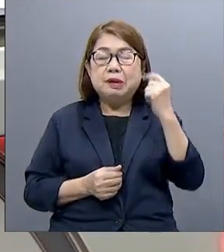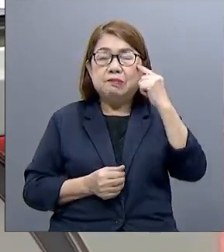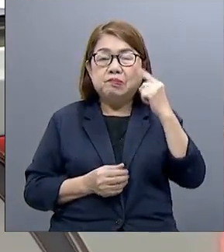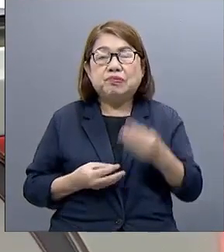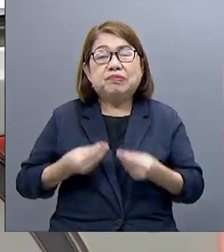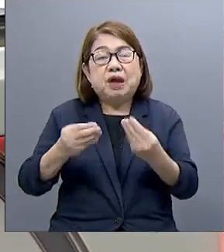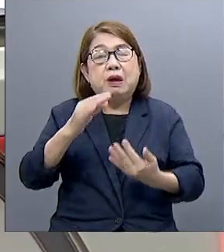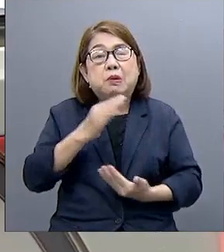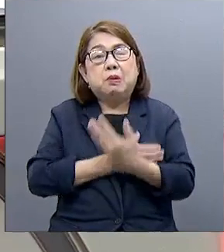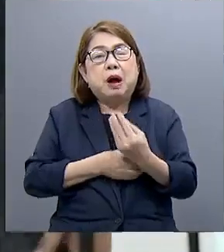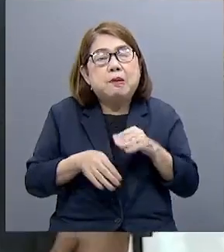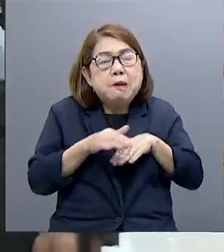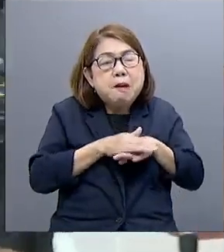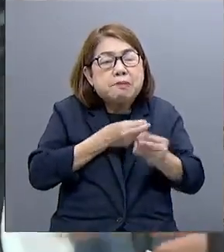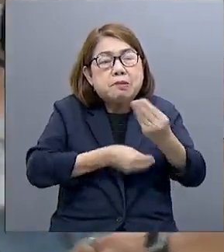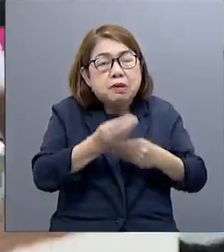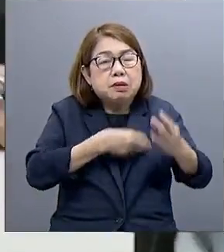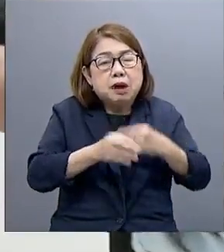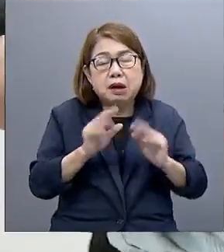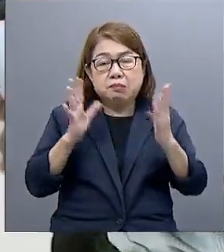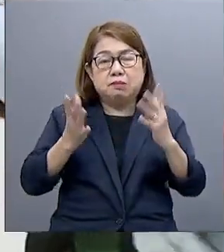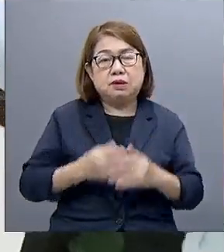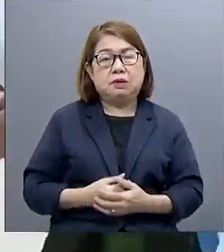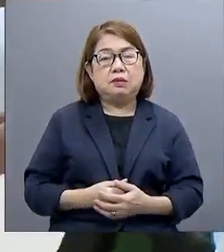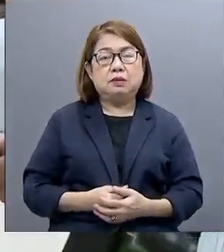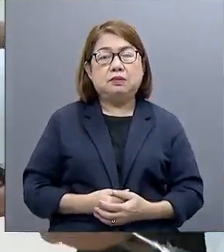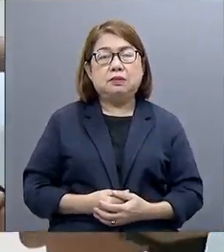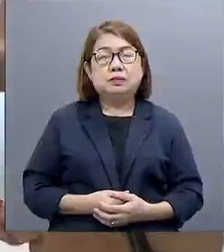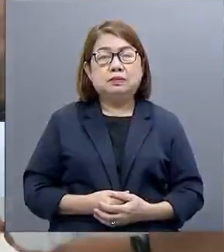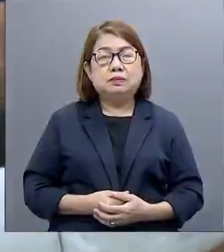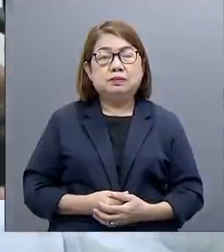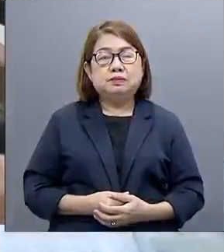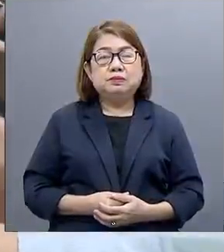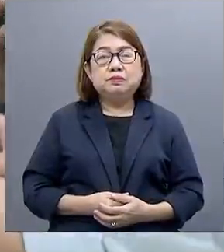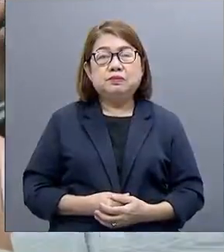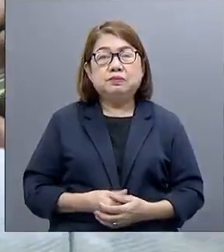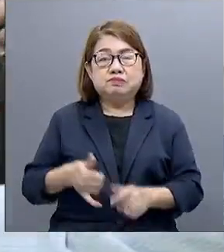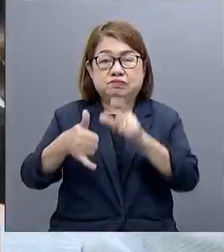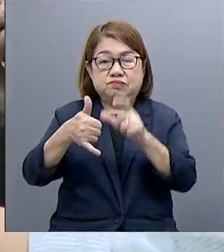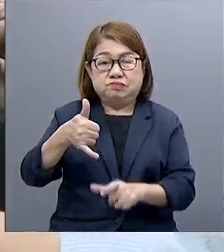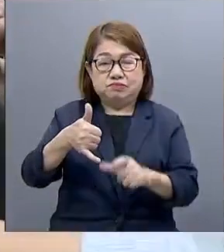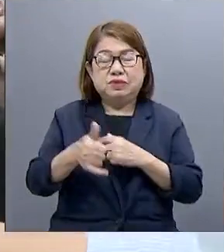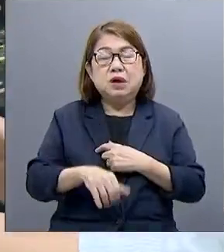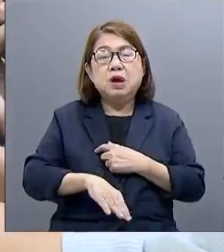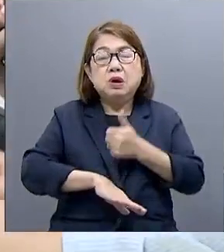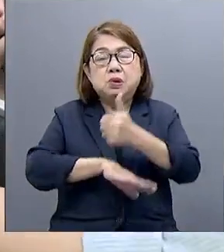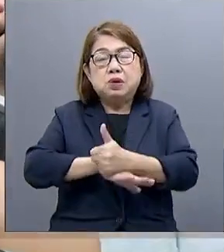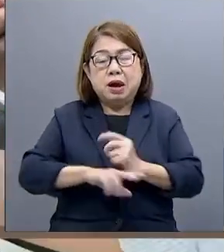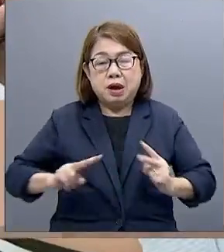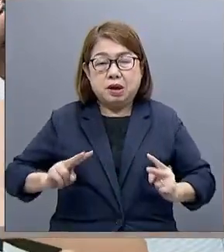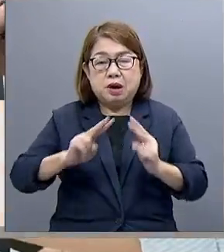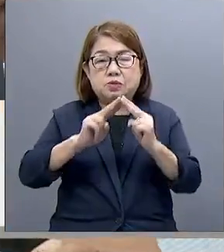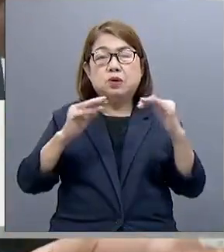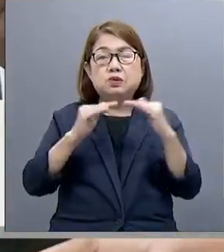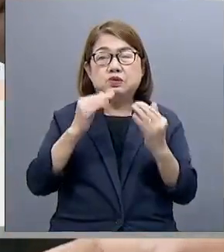เปิดช่องให้กับผู้ค้าค่ะพันตำรวจเอกทวีส่องรัฐมนตรีว่าการกระทรวง